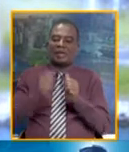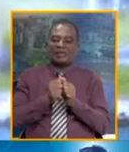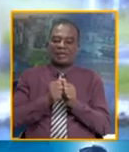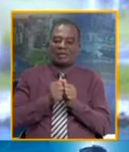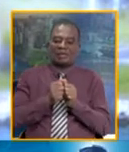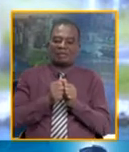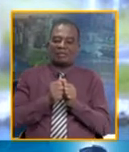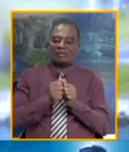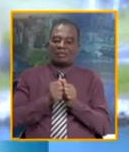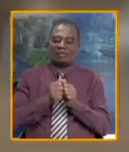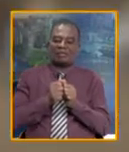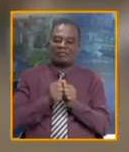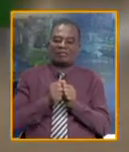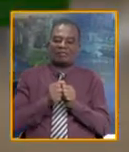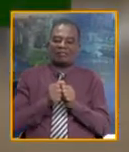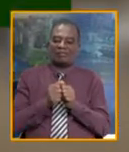courtoisie.